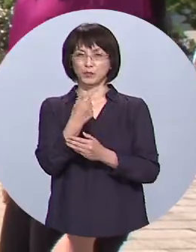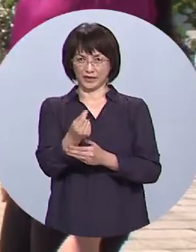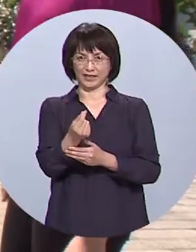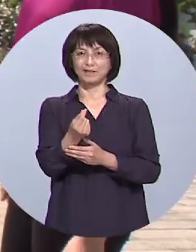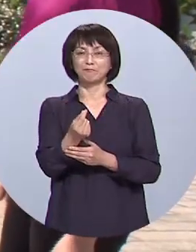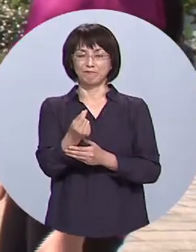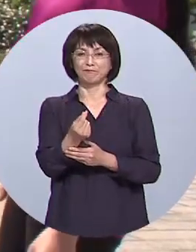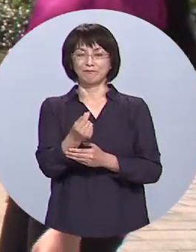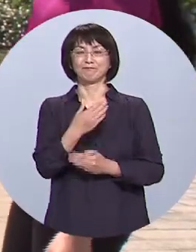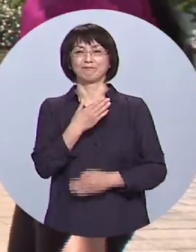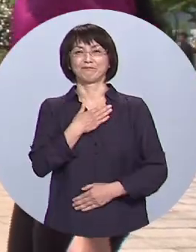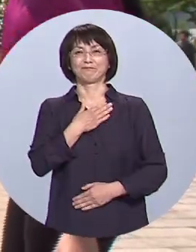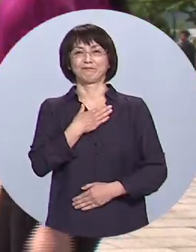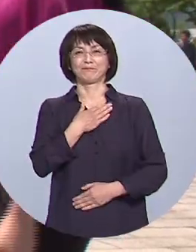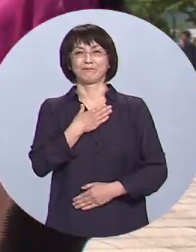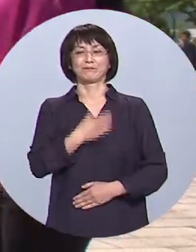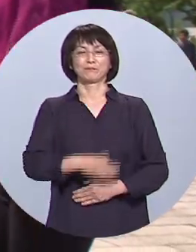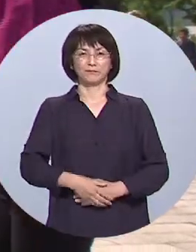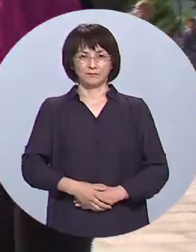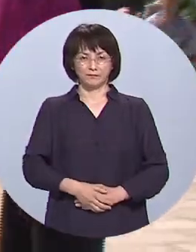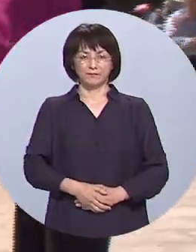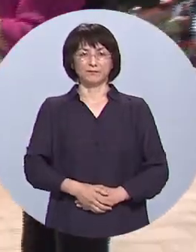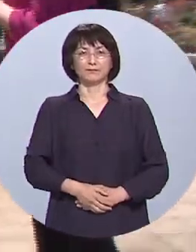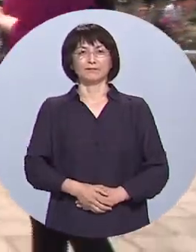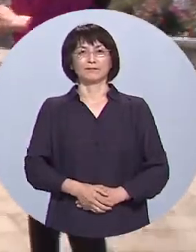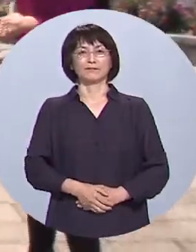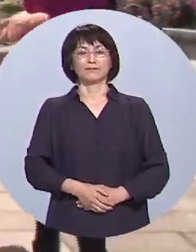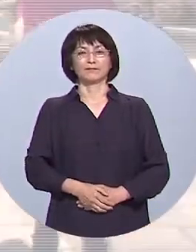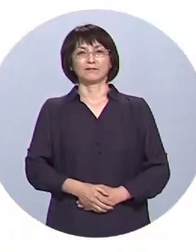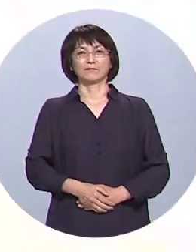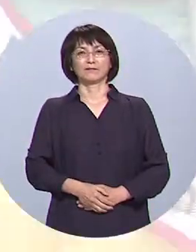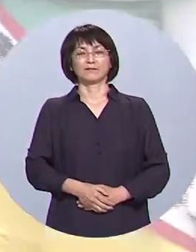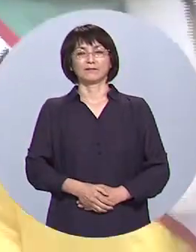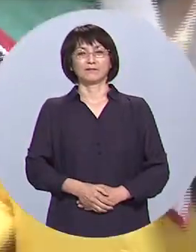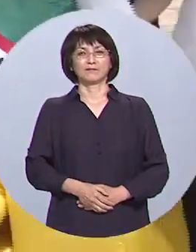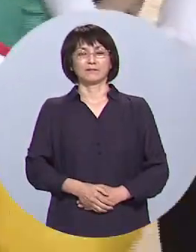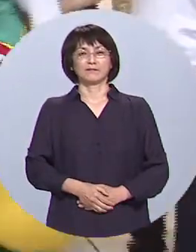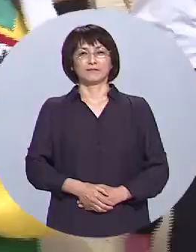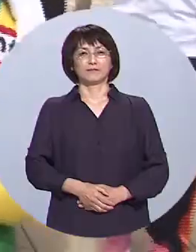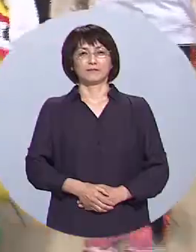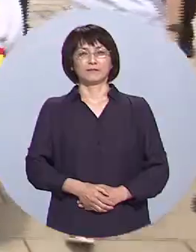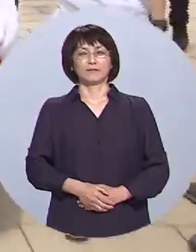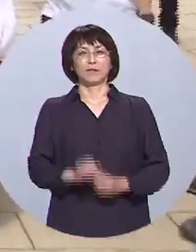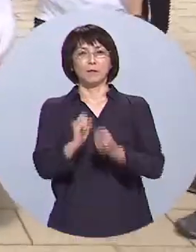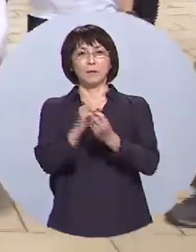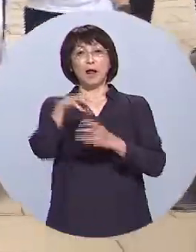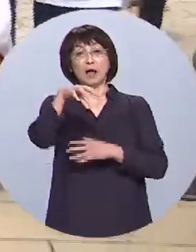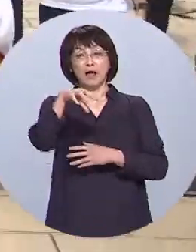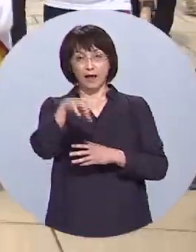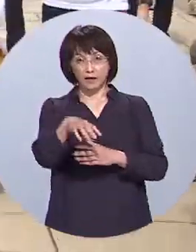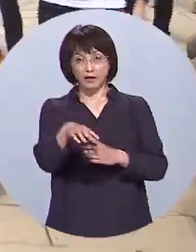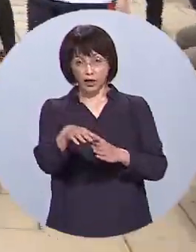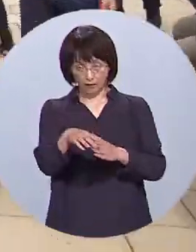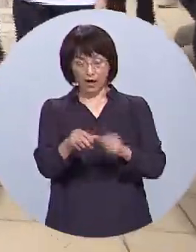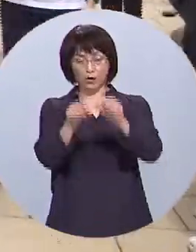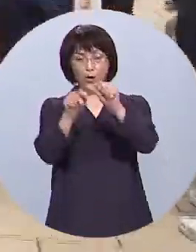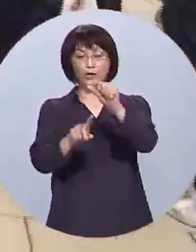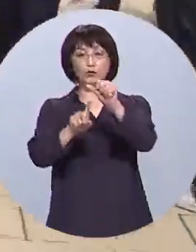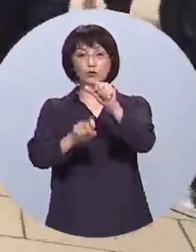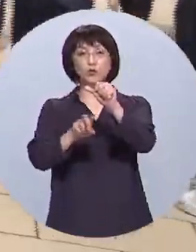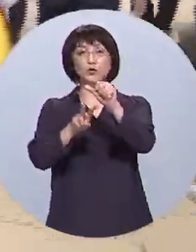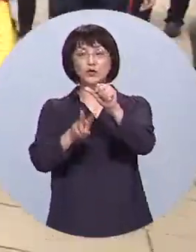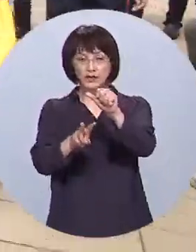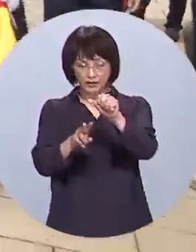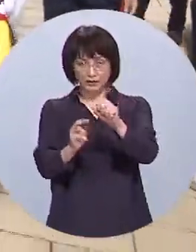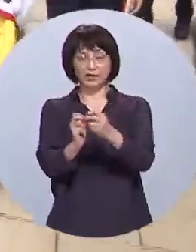も全部好き。全部好きなんだね。 バラ園では今月の12日